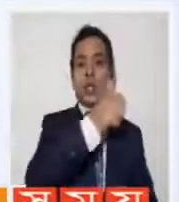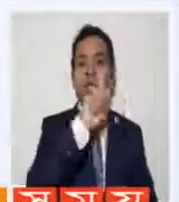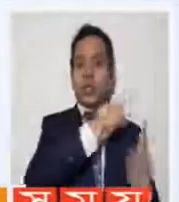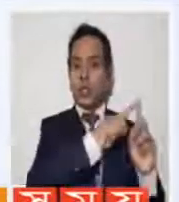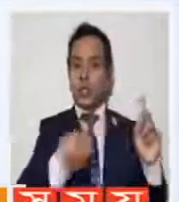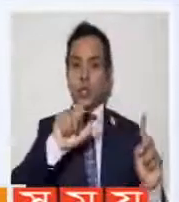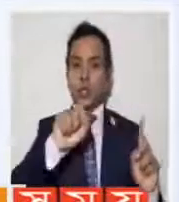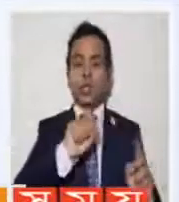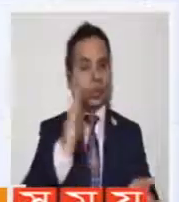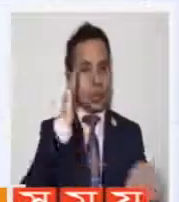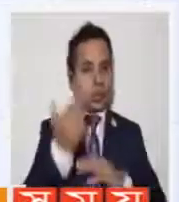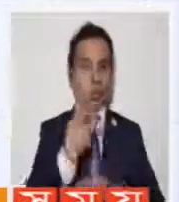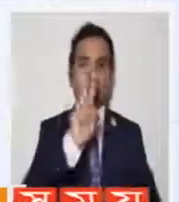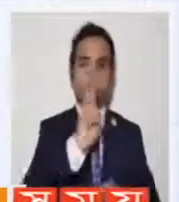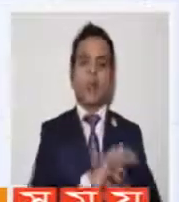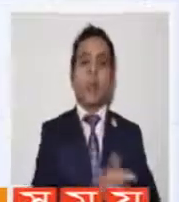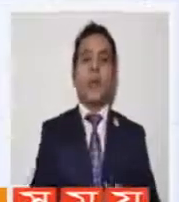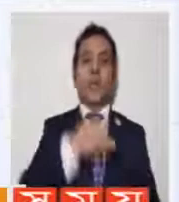৯০ বছরের উপরে ১জন,